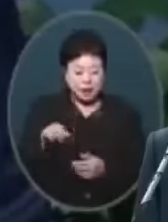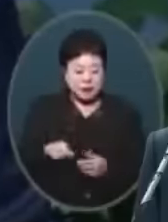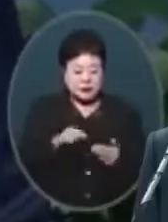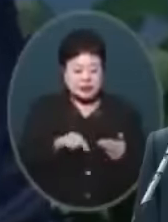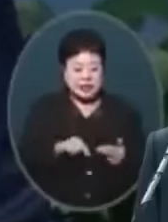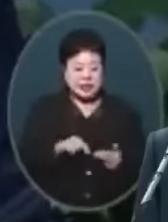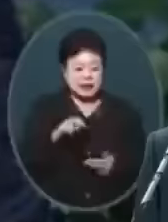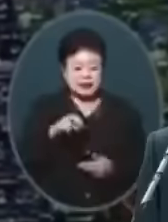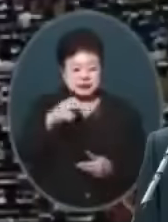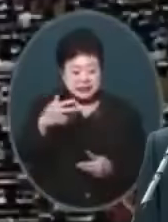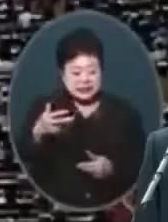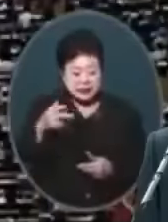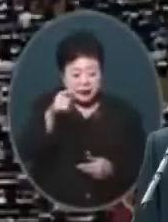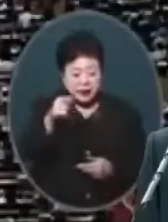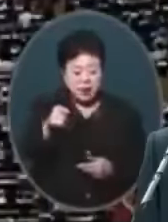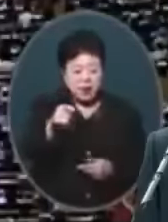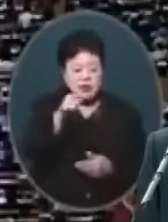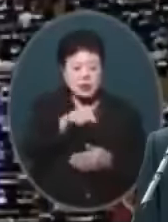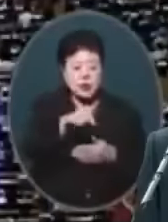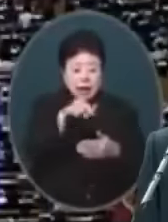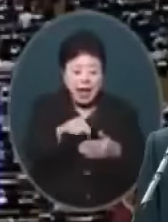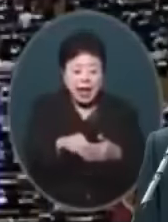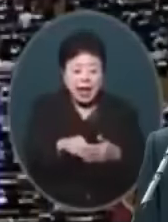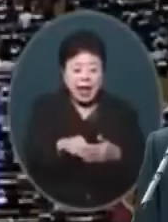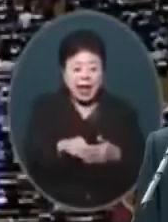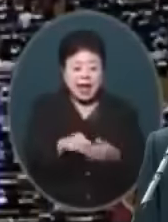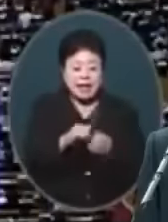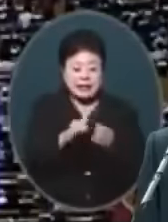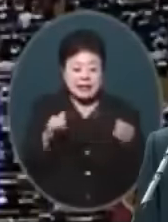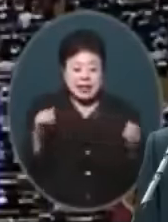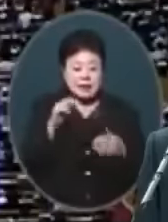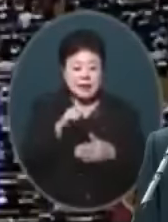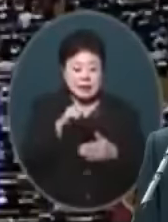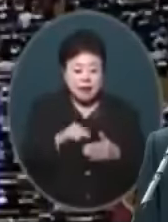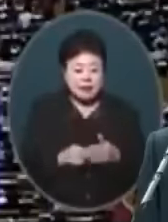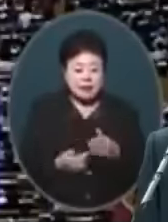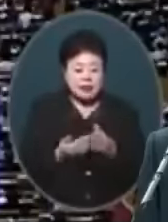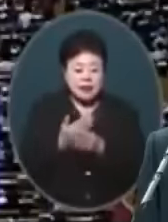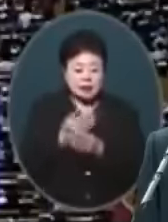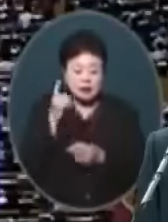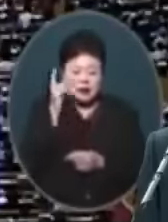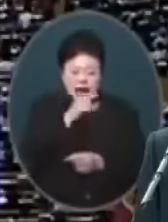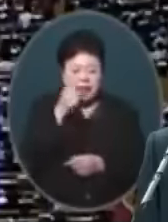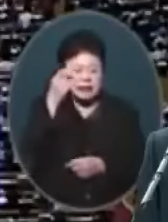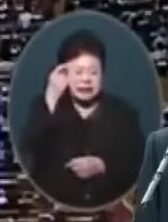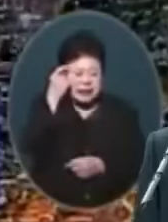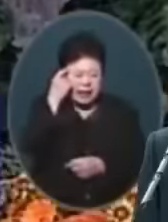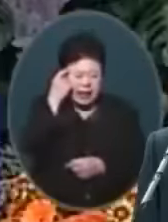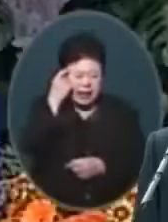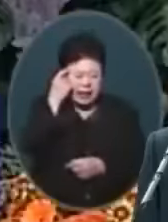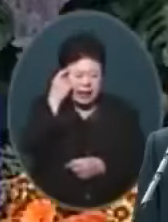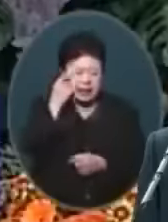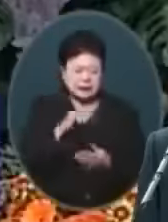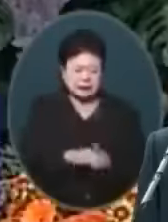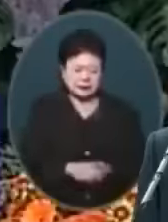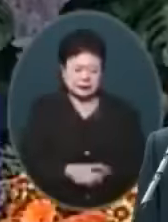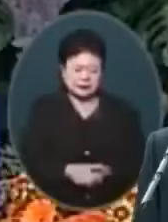21절로 23절에 너희 속에서 곧 사람의 마음에서 나오는 것은